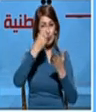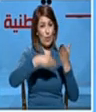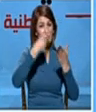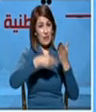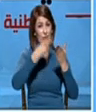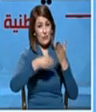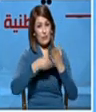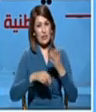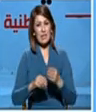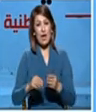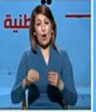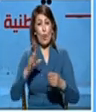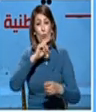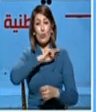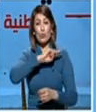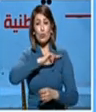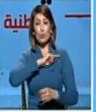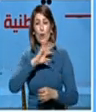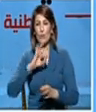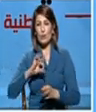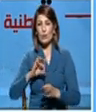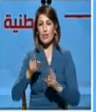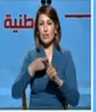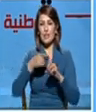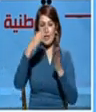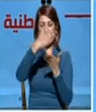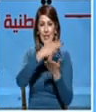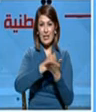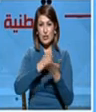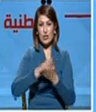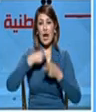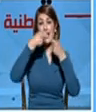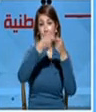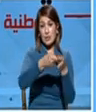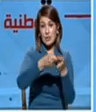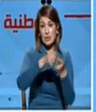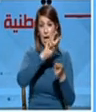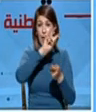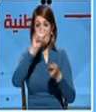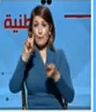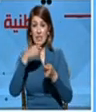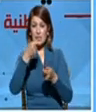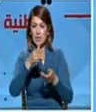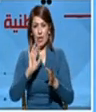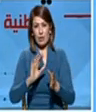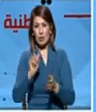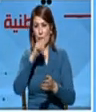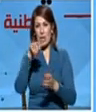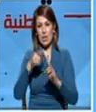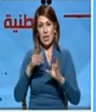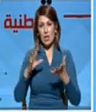معناتها الاخرين في البريد او اثر بين المؤسسات البنكيه يصرف لو ماتين دينار يعني حتى الشريحه المتاع العاملين لحسابهم الخاص